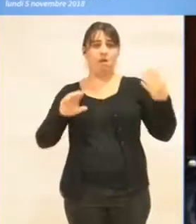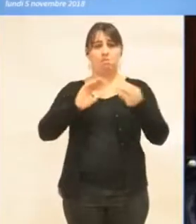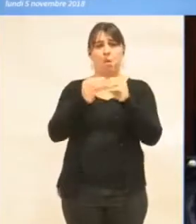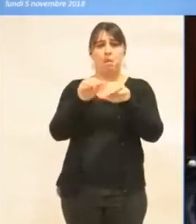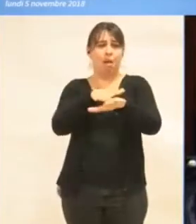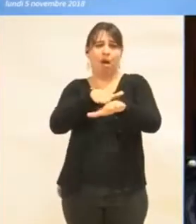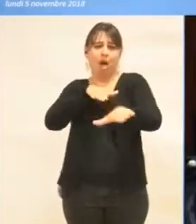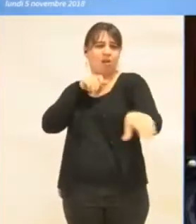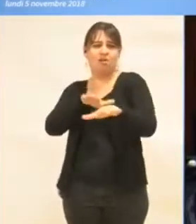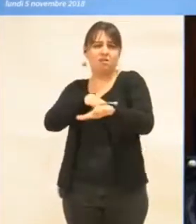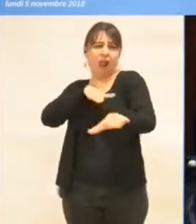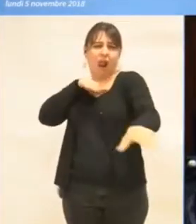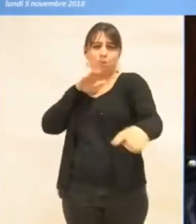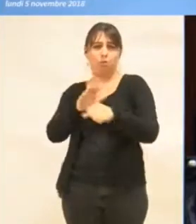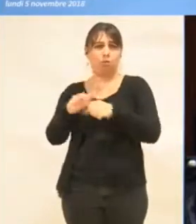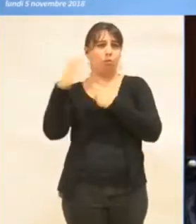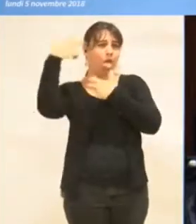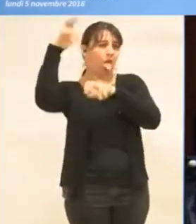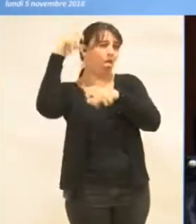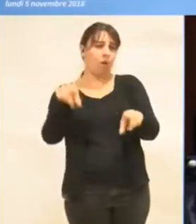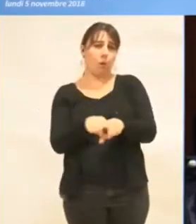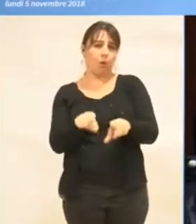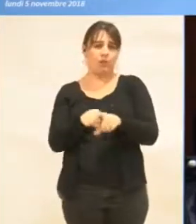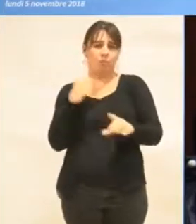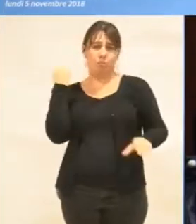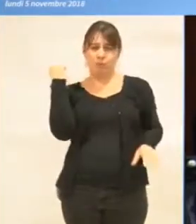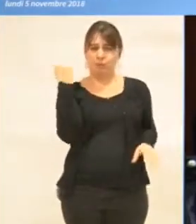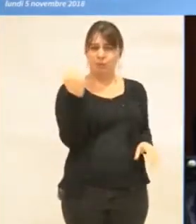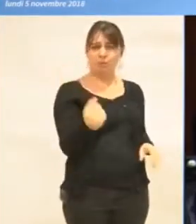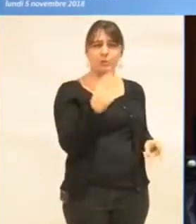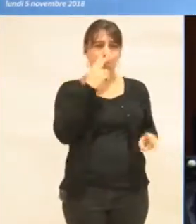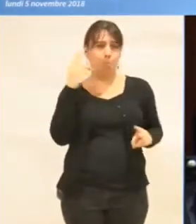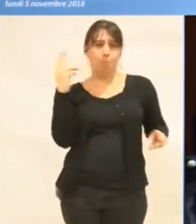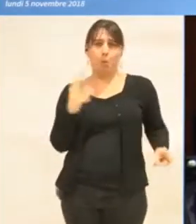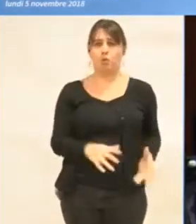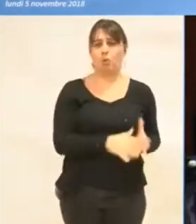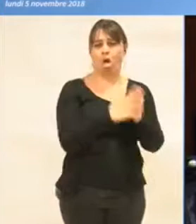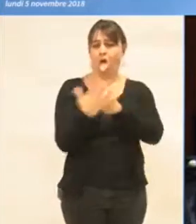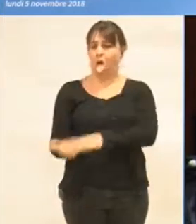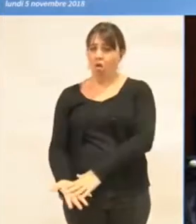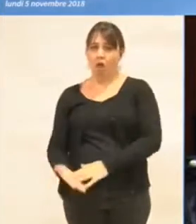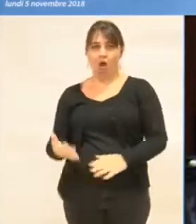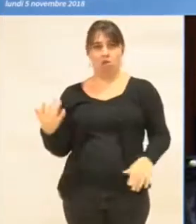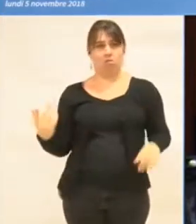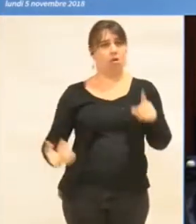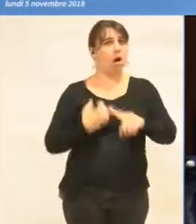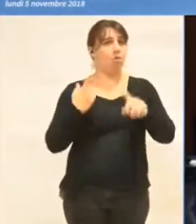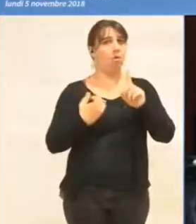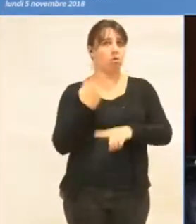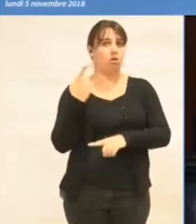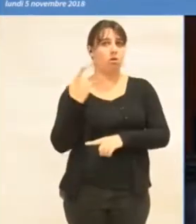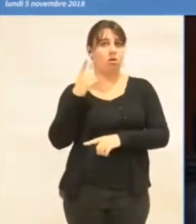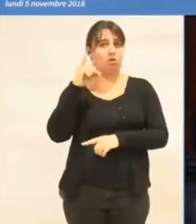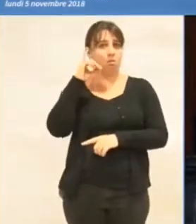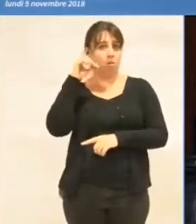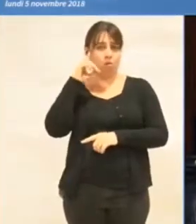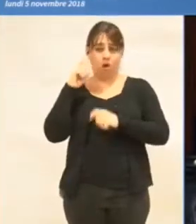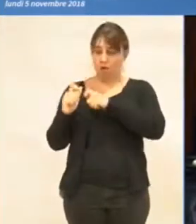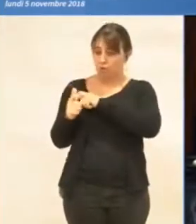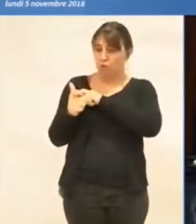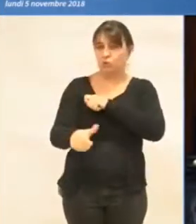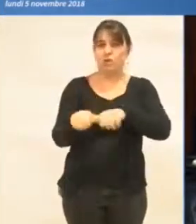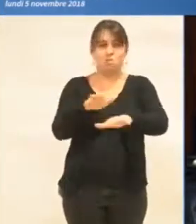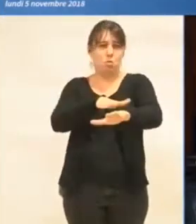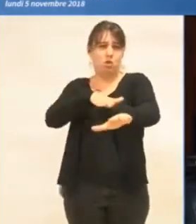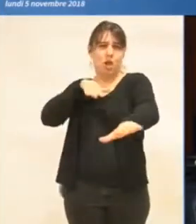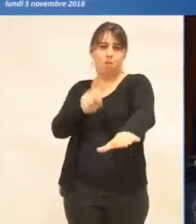trafic et sur les nuisances sonores. Cette aggravation de la pollution est la conséquence directe de celle des